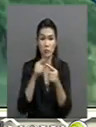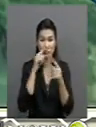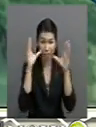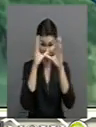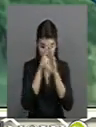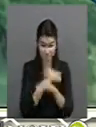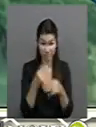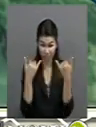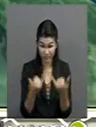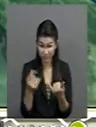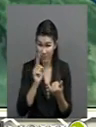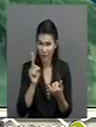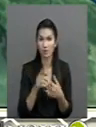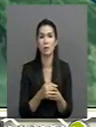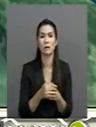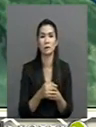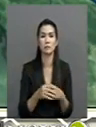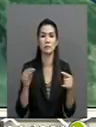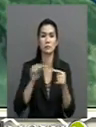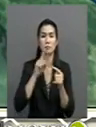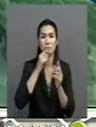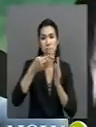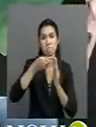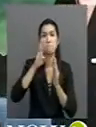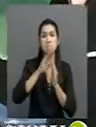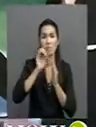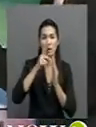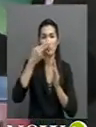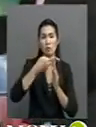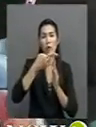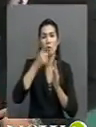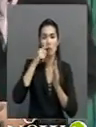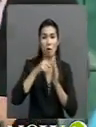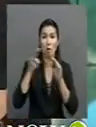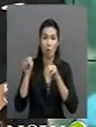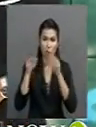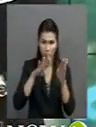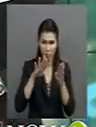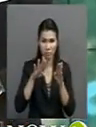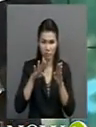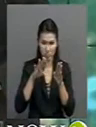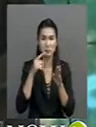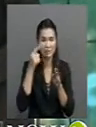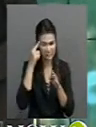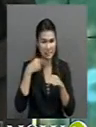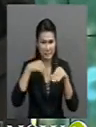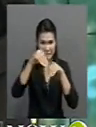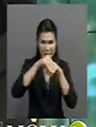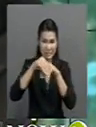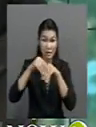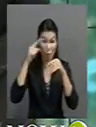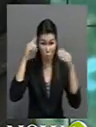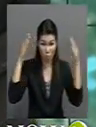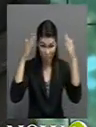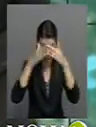ำคืนวันนี้เป็นต้นไปนะครับนั่นก็คือบริเวณของพื้นที่บึงกาฬหนองคายนครพนมนะครับนี่เป็นพื้นที่ที่ติดกับเวียดน